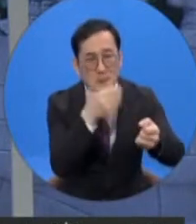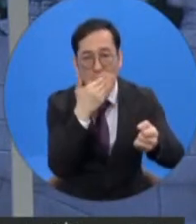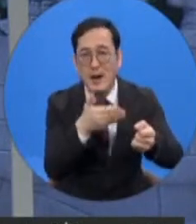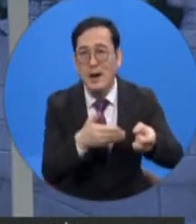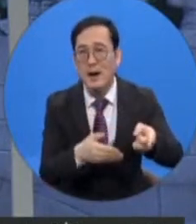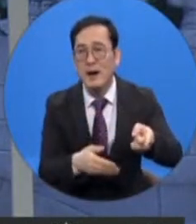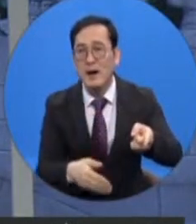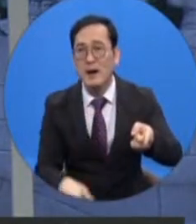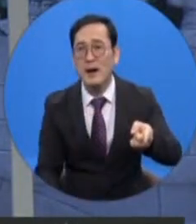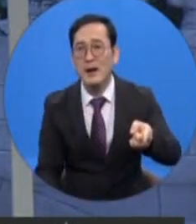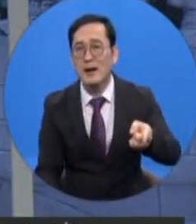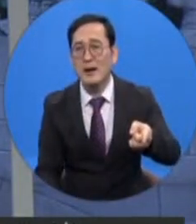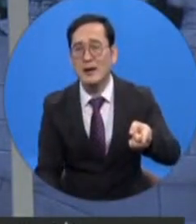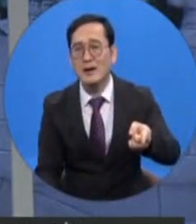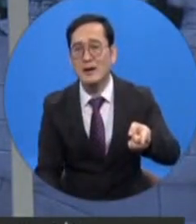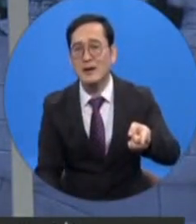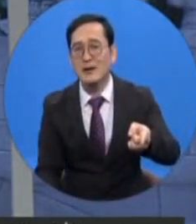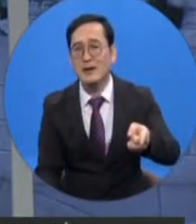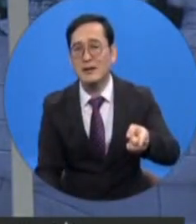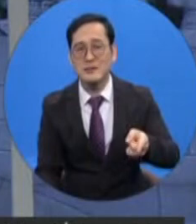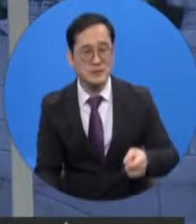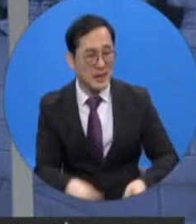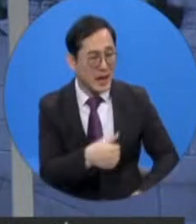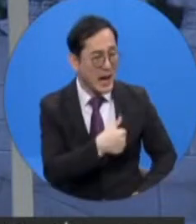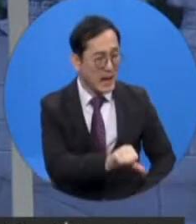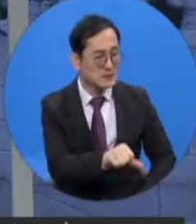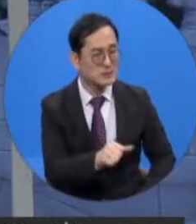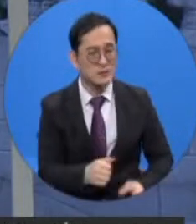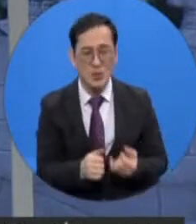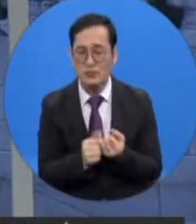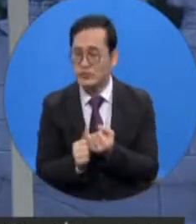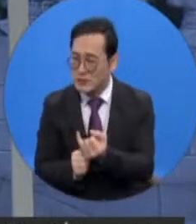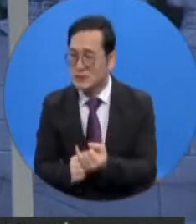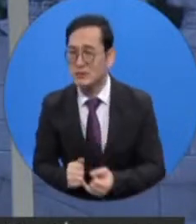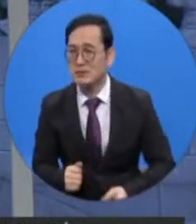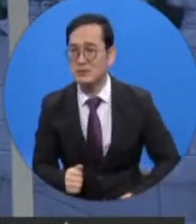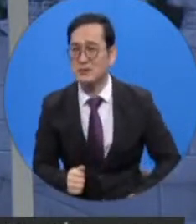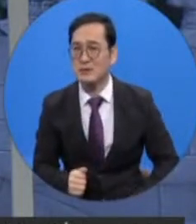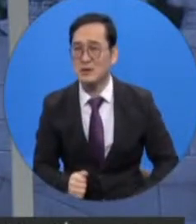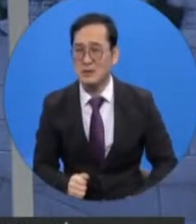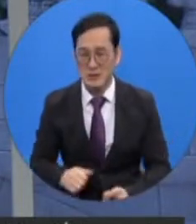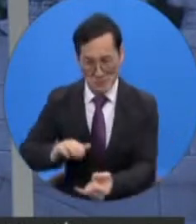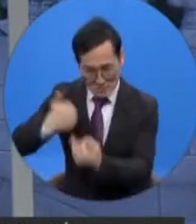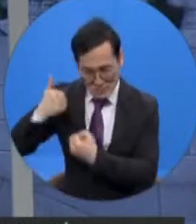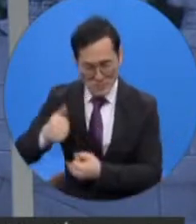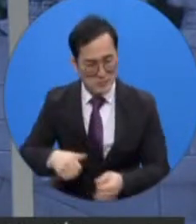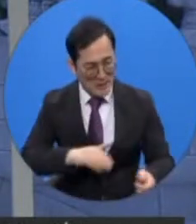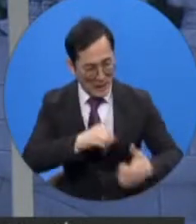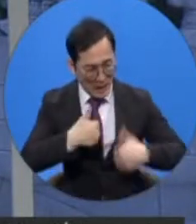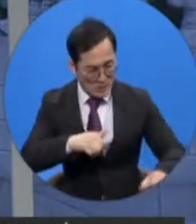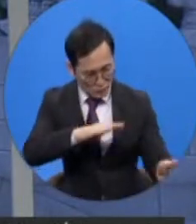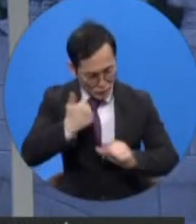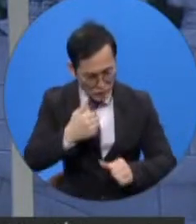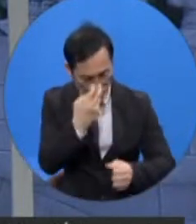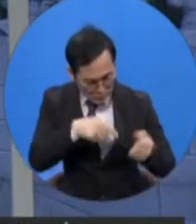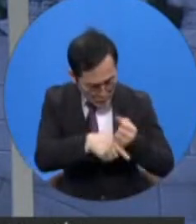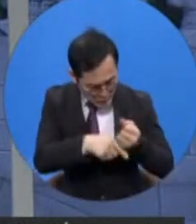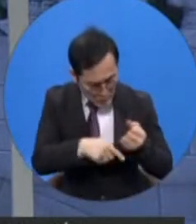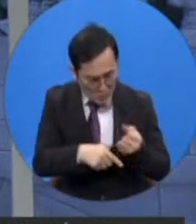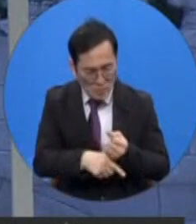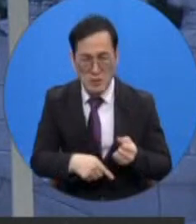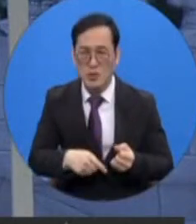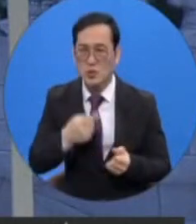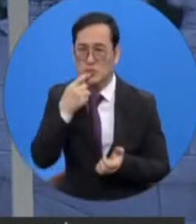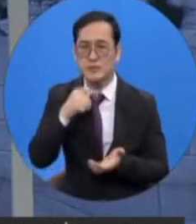있어요. 비공개적으로. 그런데 뭐 후보의 가족과 관련된 일을 가족을 불러서 따지기는 사실은 쉽지 않을 텐데 네.